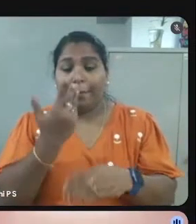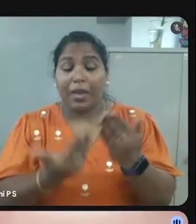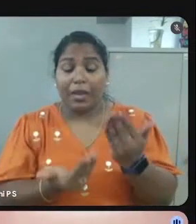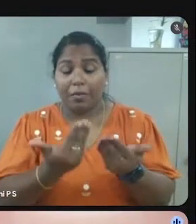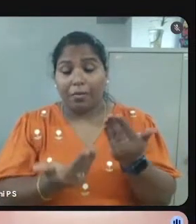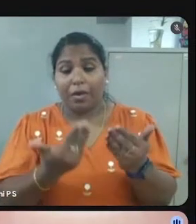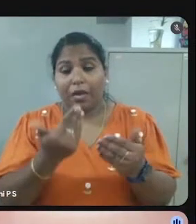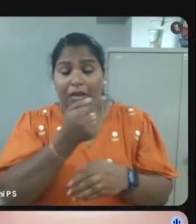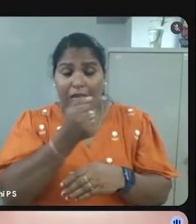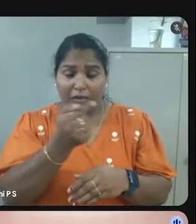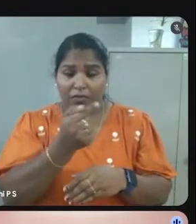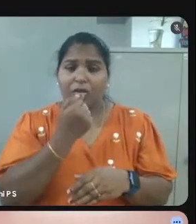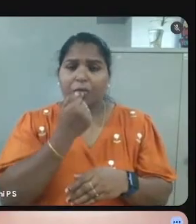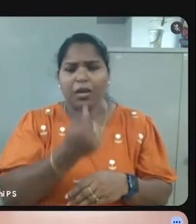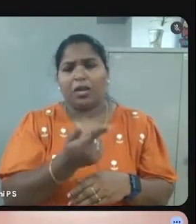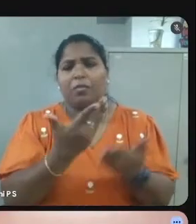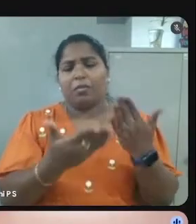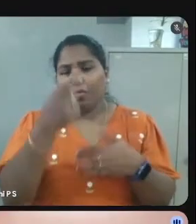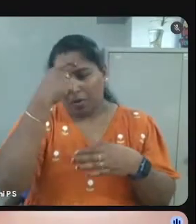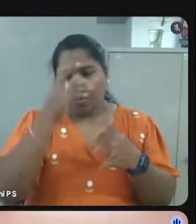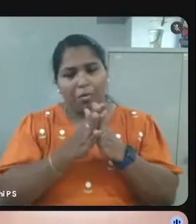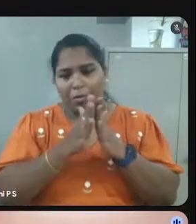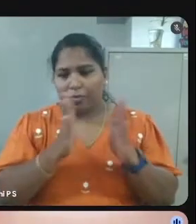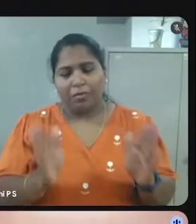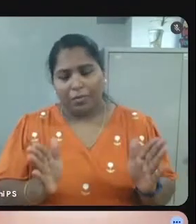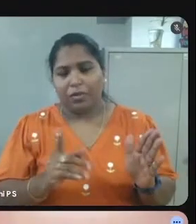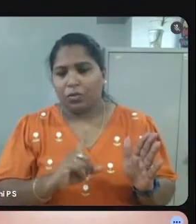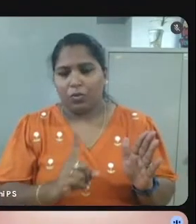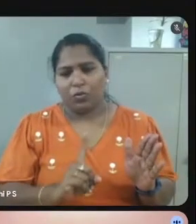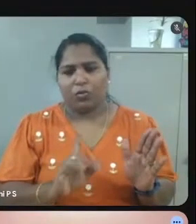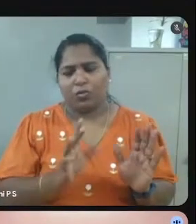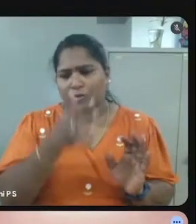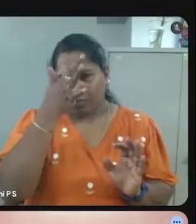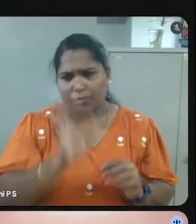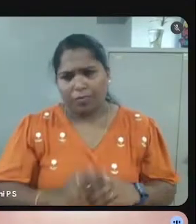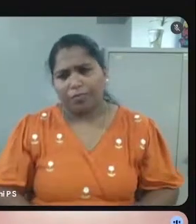പറഞ്ഞാലോ അത് നെഗറ്റീവിന് പറഞ്ഞാലോ അത് ഇഷ്യൂ ഉണ്ടാവും. അല്ലെങ്കിൽ പ്രശ്നമില്ല.